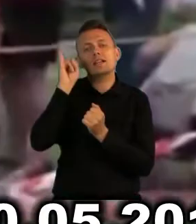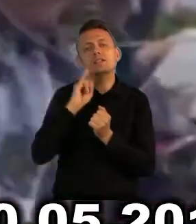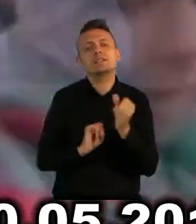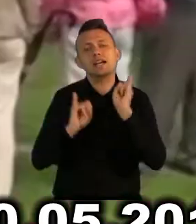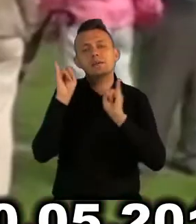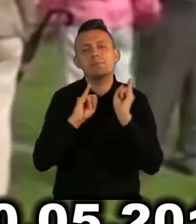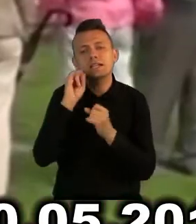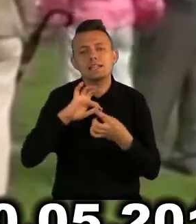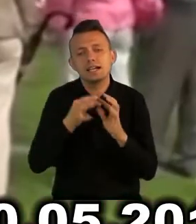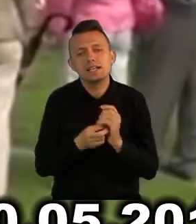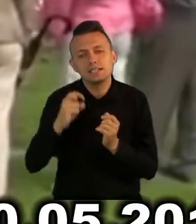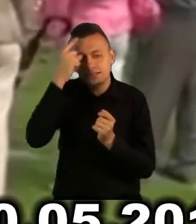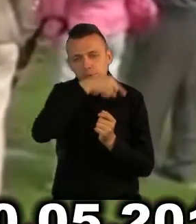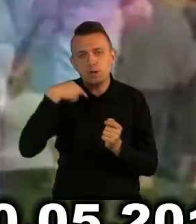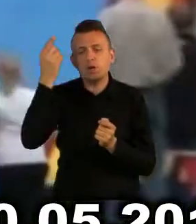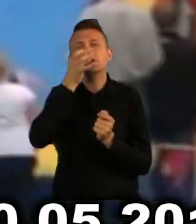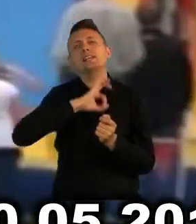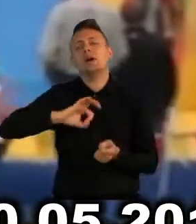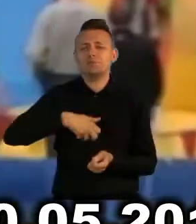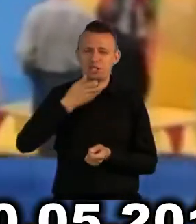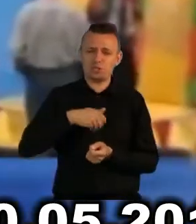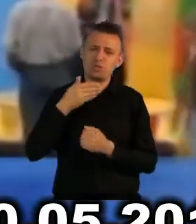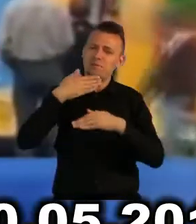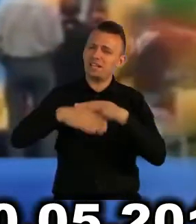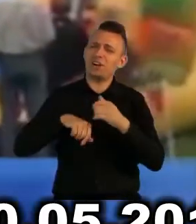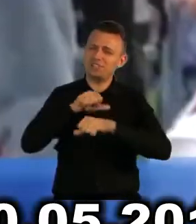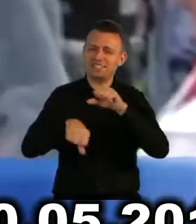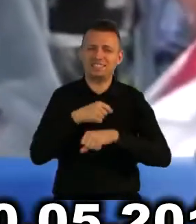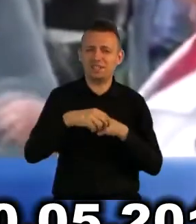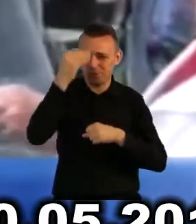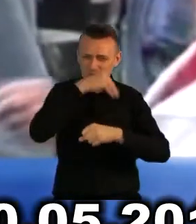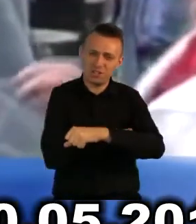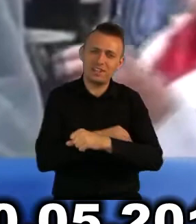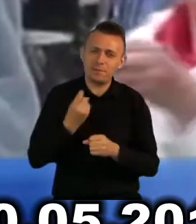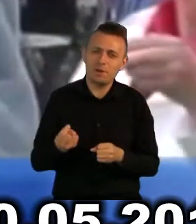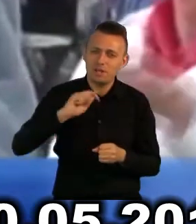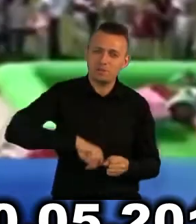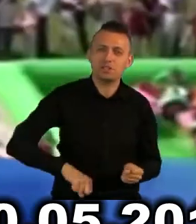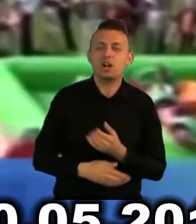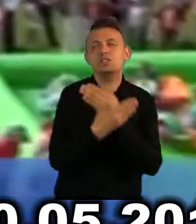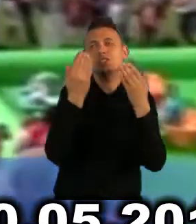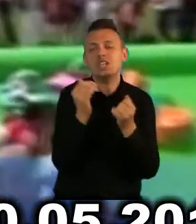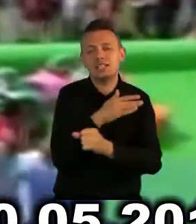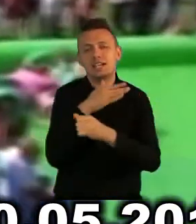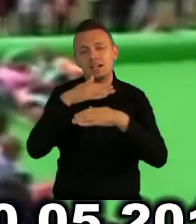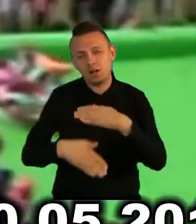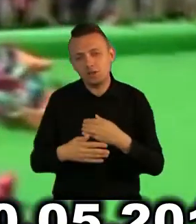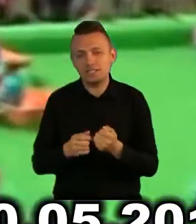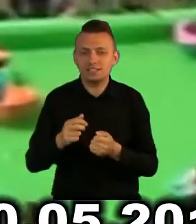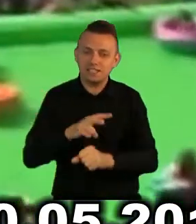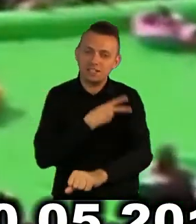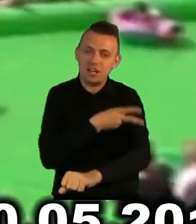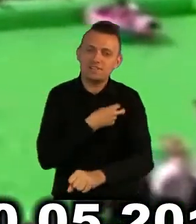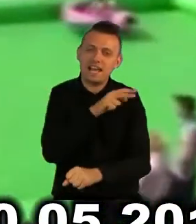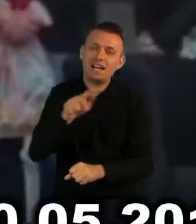Gdy pogoda dopisuje na całego i czuć koniec roku szkolnego, przychodzi taki dzień na samym początku czerwca, gdzie każde dziecko się uśmiecha. Chodzi oczywiście